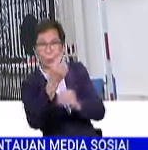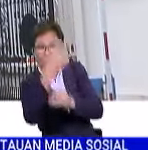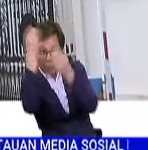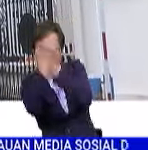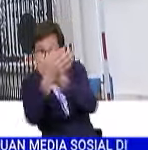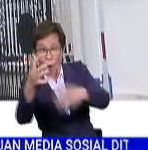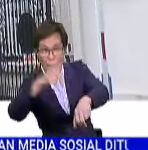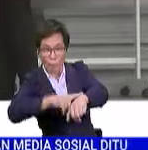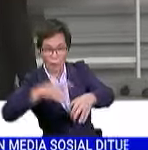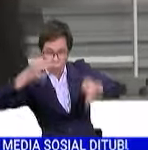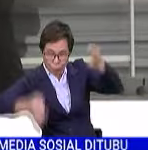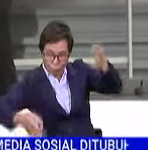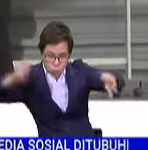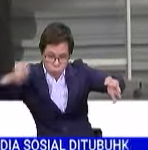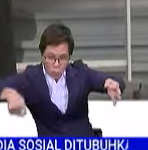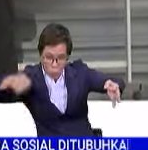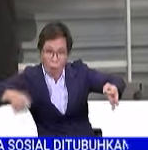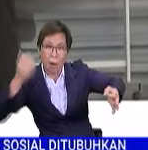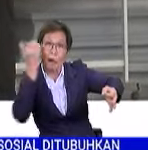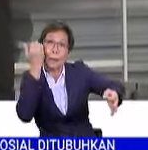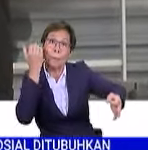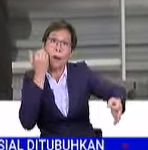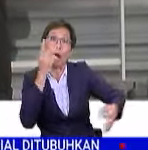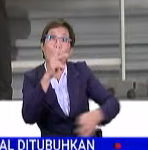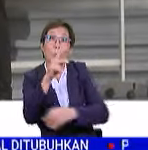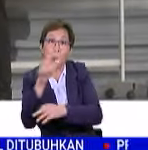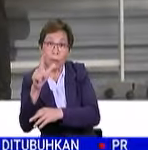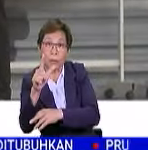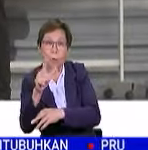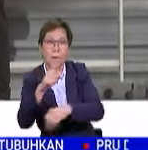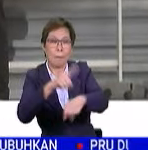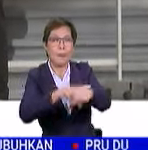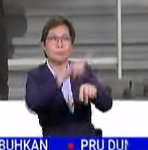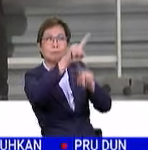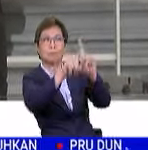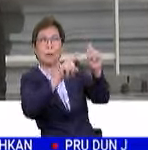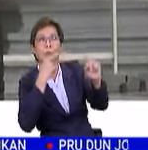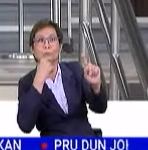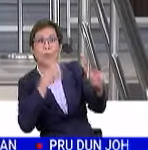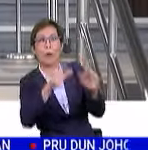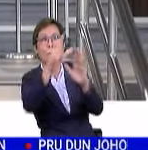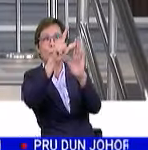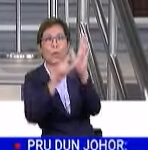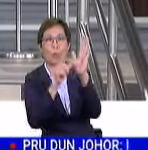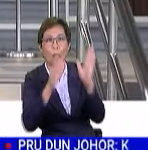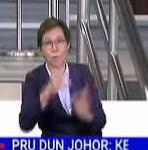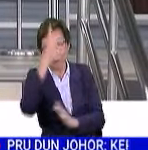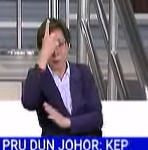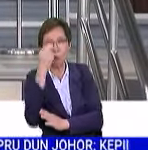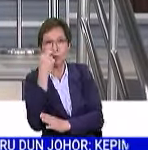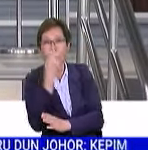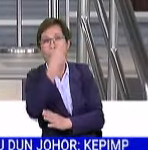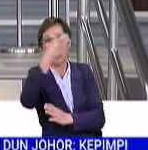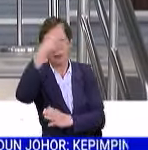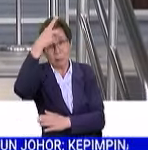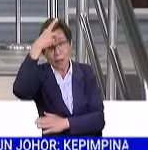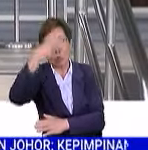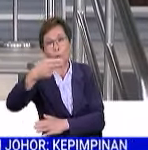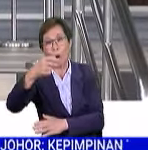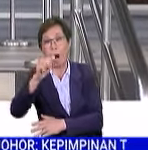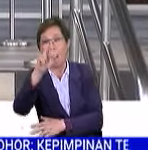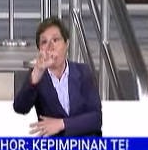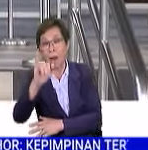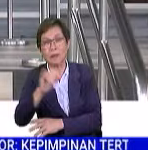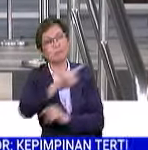ketika perbicaraan kes 1MDB di Mahkamah Kuala Lumpur. Pada sesi soal jawab, Peguam Datuk Seri Najib Dato' Hari Haran